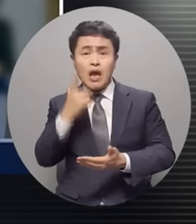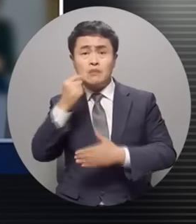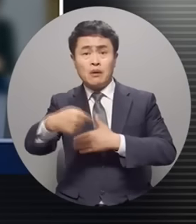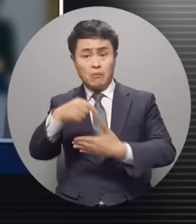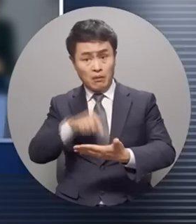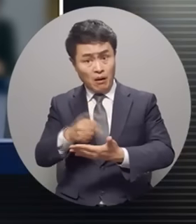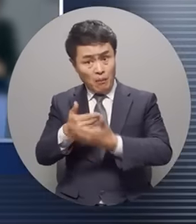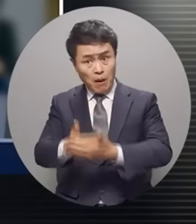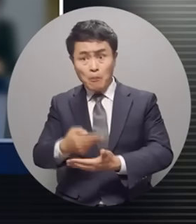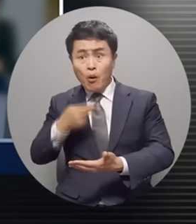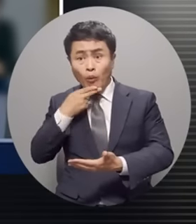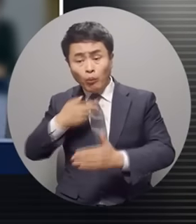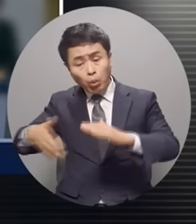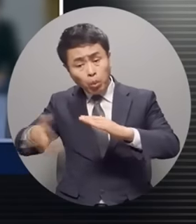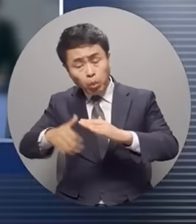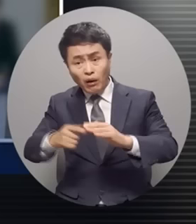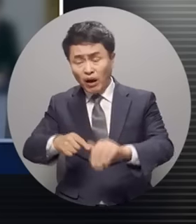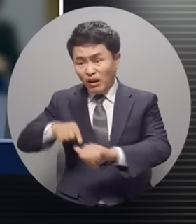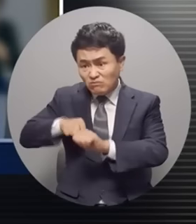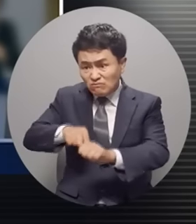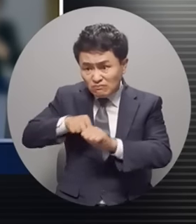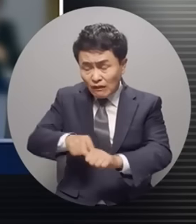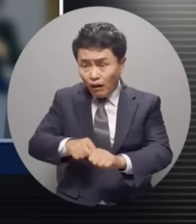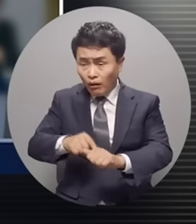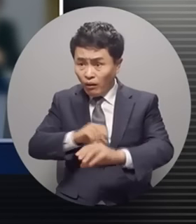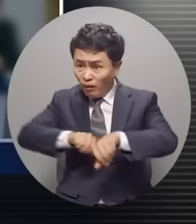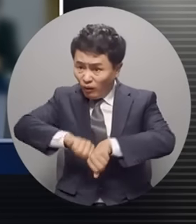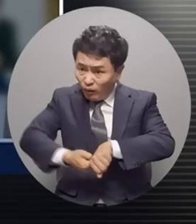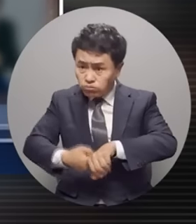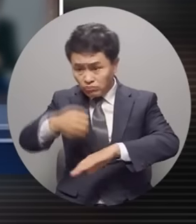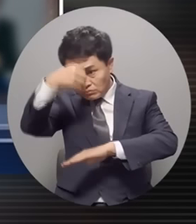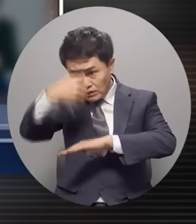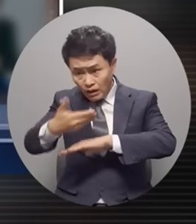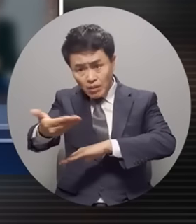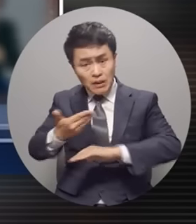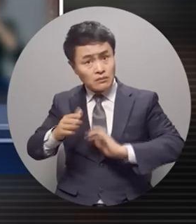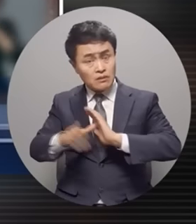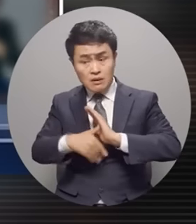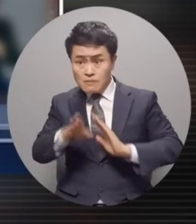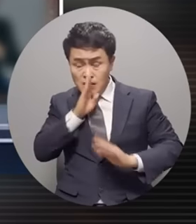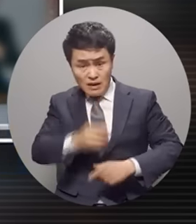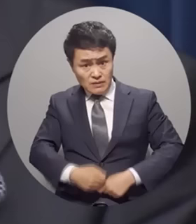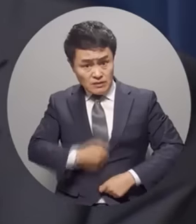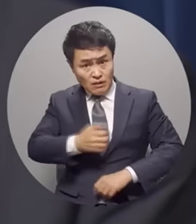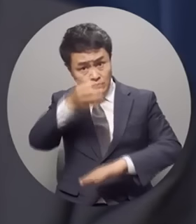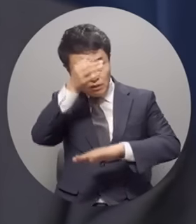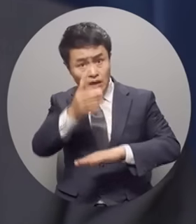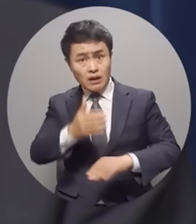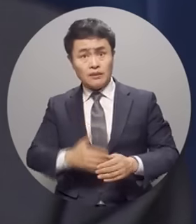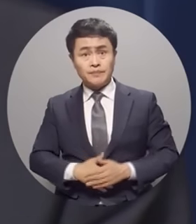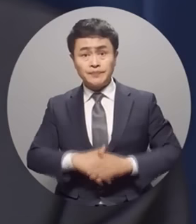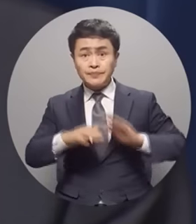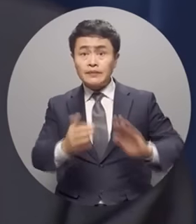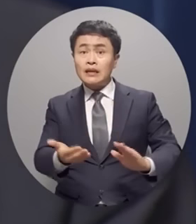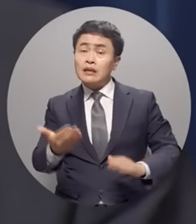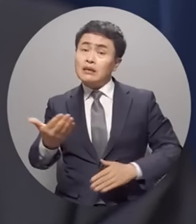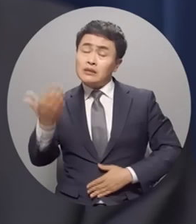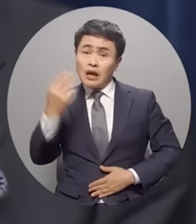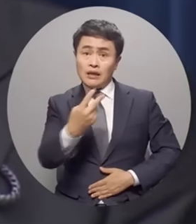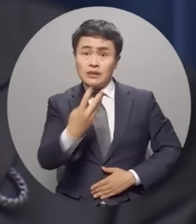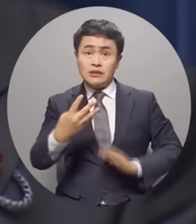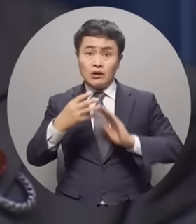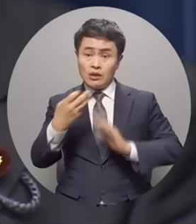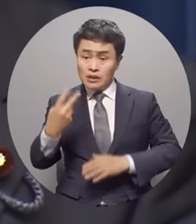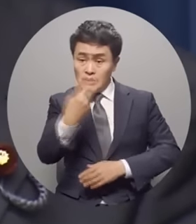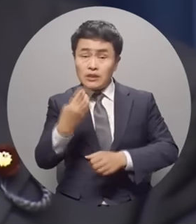없는 사람을 다그쳐서 억지로 사과를 받아낼 때 그것이 과연 진정한가. 하지만 지난 2013년